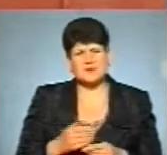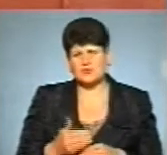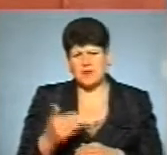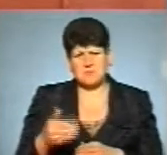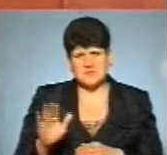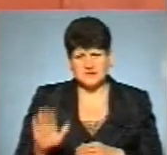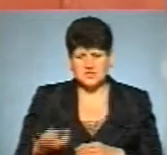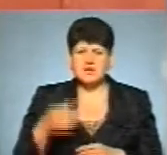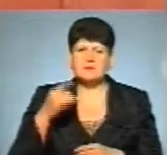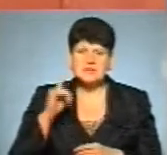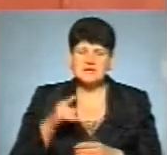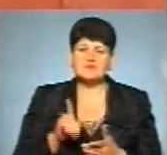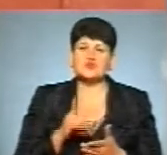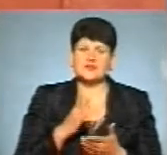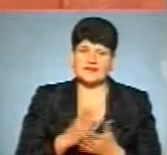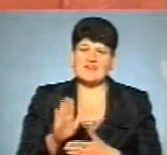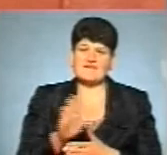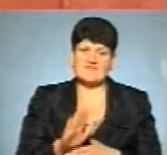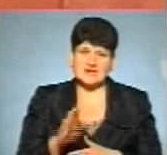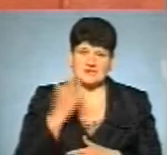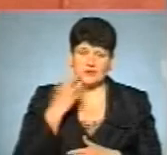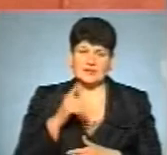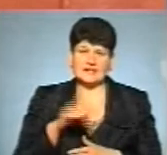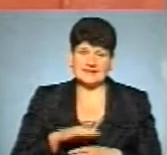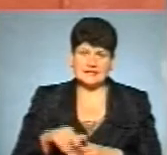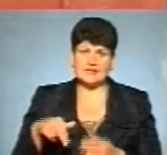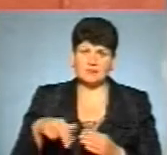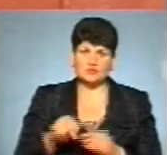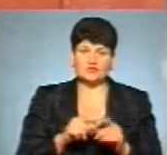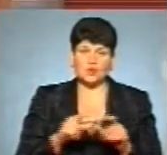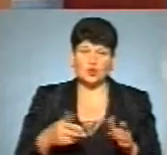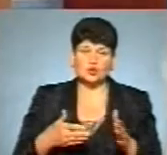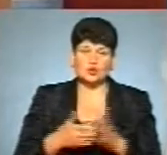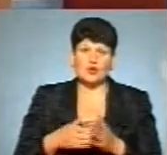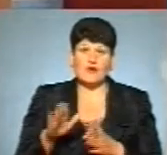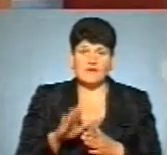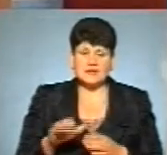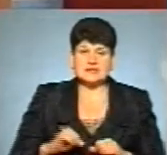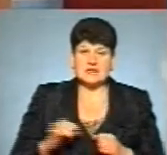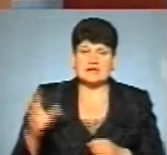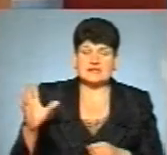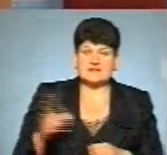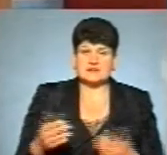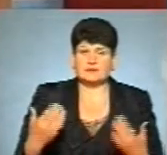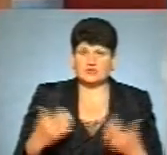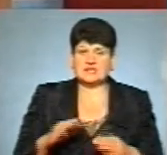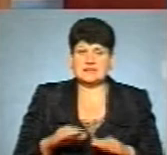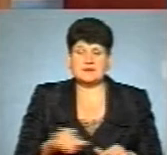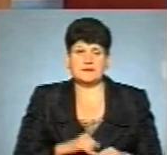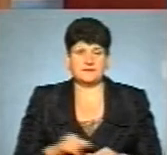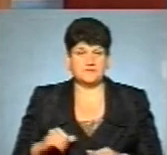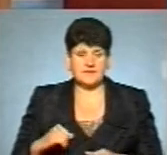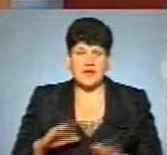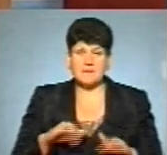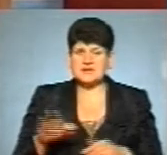ми знаємо, що є вересень, це вже коли діти йдуть в школу, відповідно, до вересня всі стараються відпочити і з дітьми, і самостійно. А